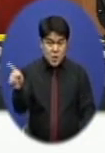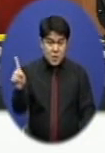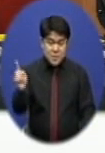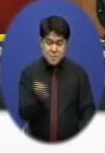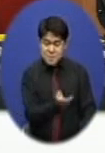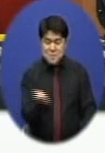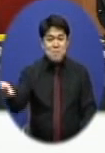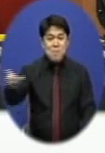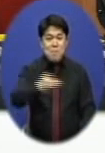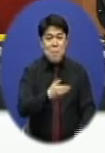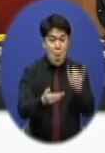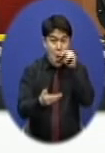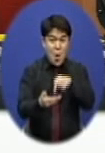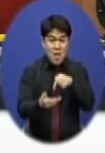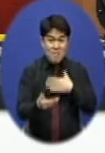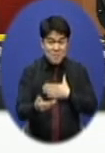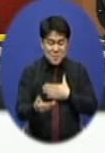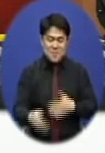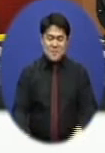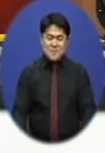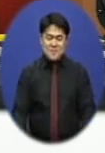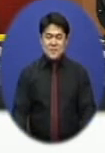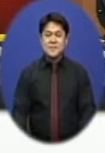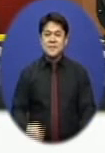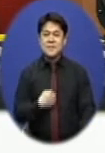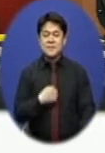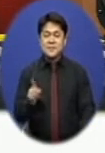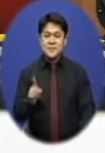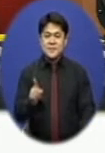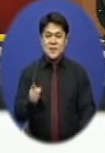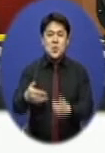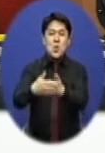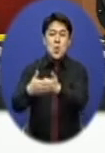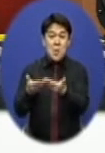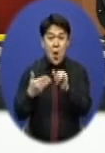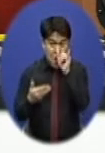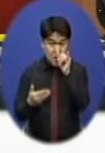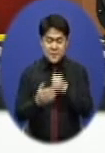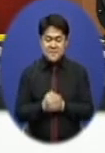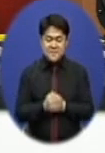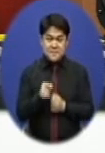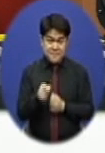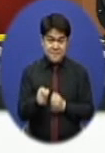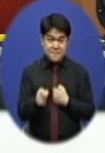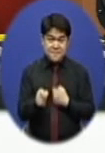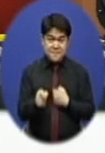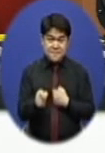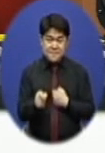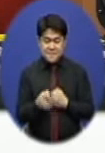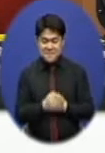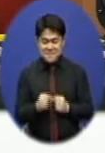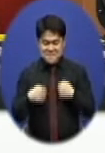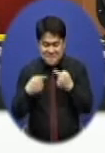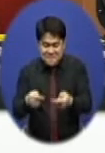여행선이 있어요. 예, 그래서 예, 이제 있죠. 거기에 대해서 이제 뭐냐 거기 허참도 나오고 네. 거기에 대해서 이제 진성도 나오고